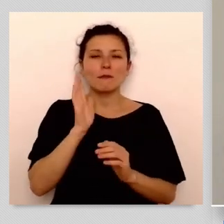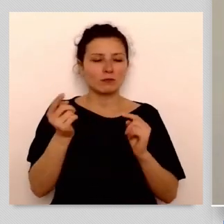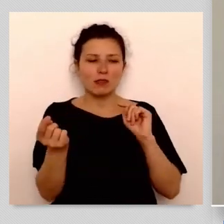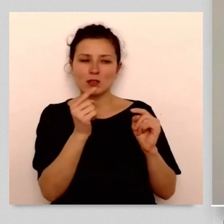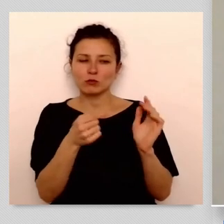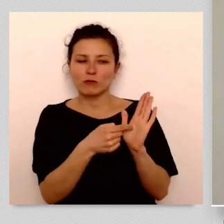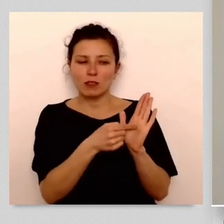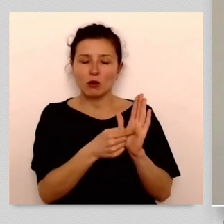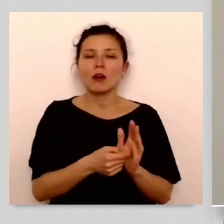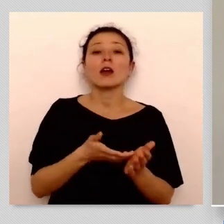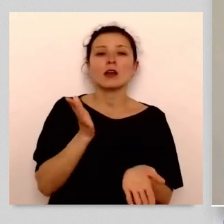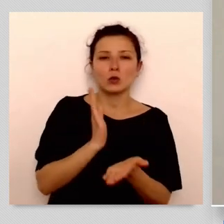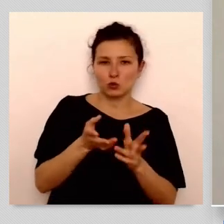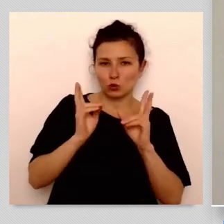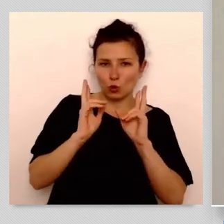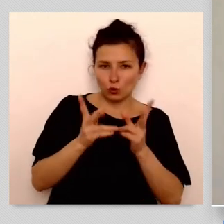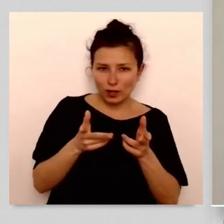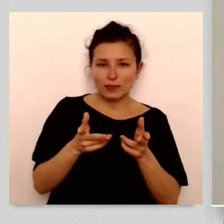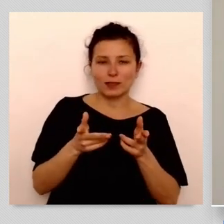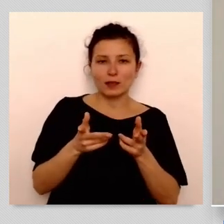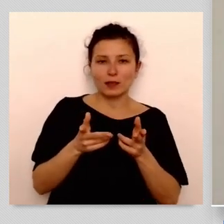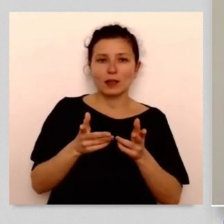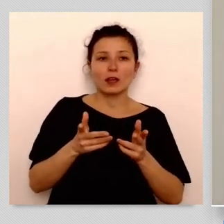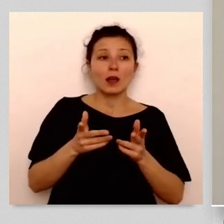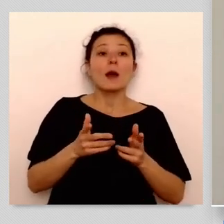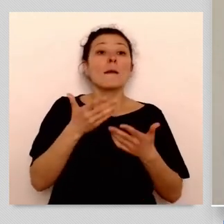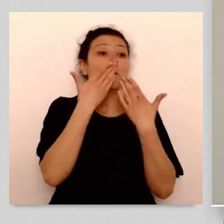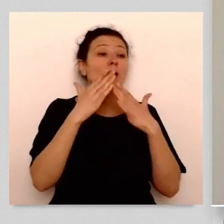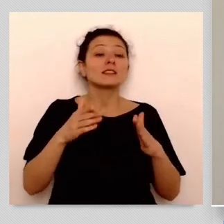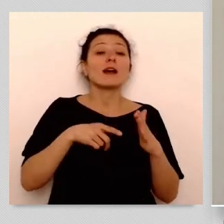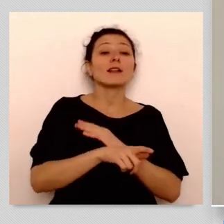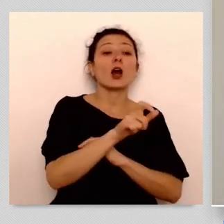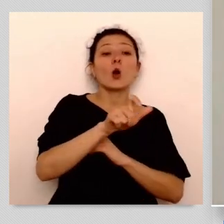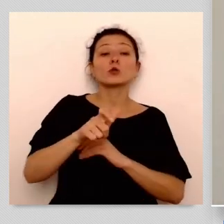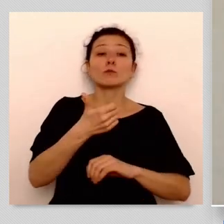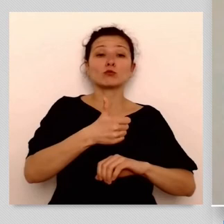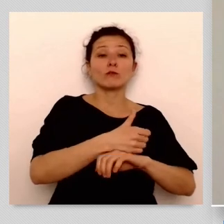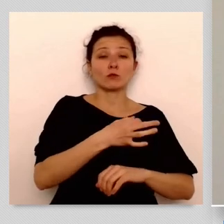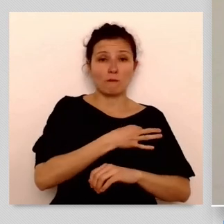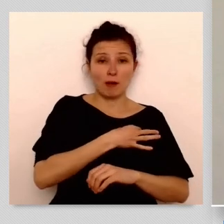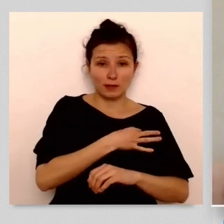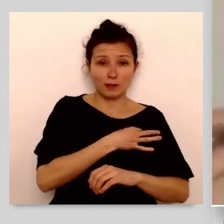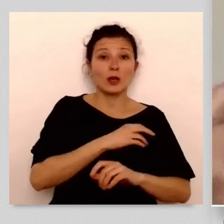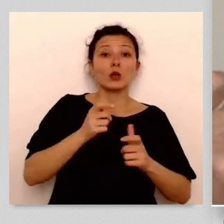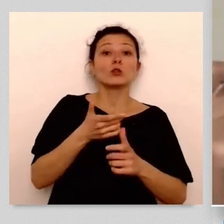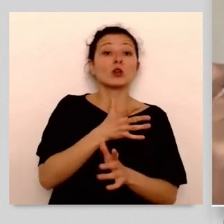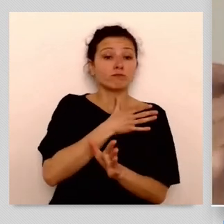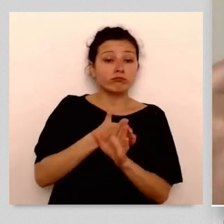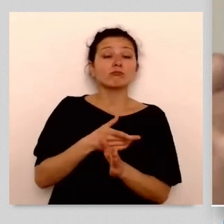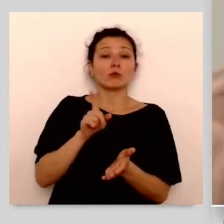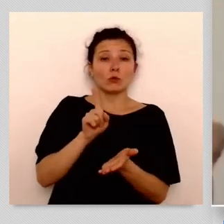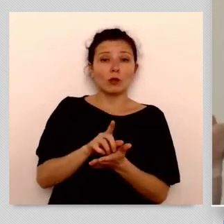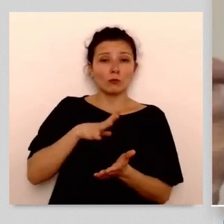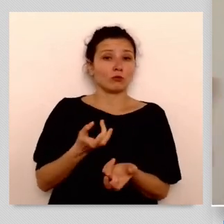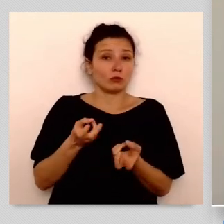już konkretnie przywódcom partyjnym pokazywali to, co się udziało, wspólnie stworzyć, bo to rzeczywiście